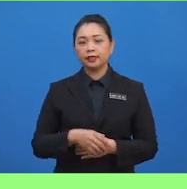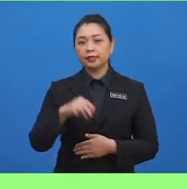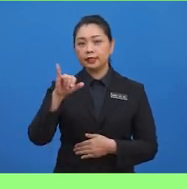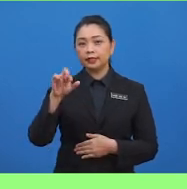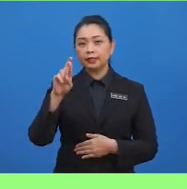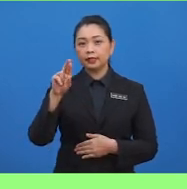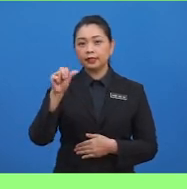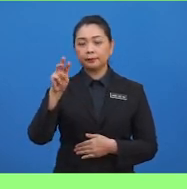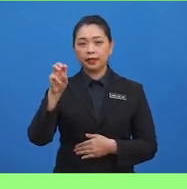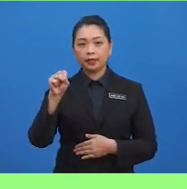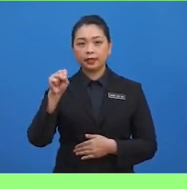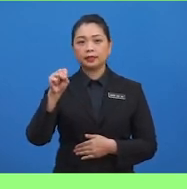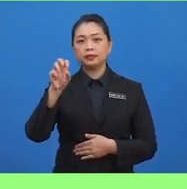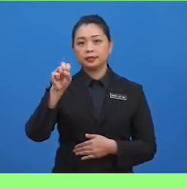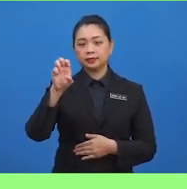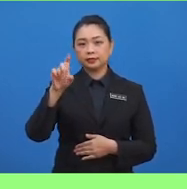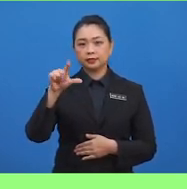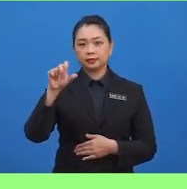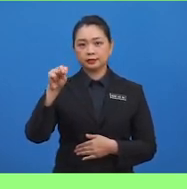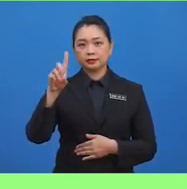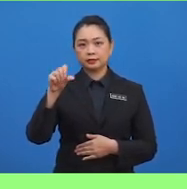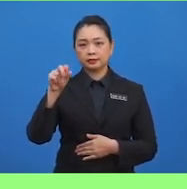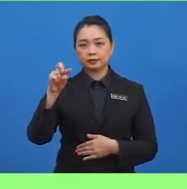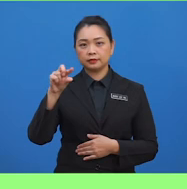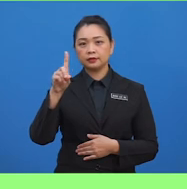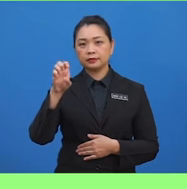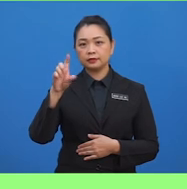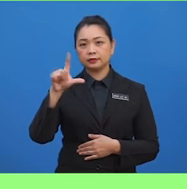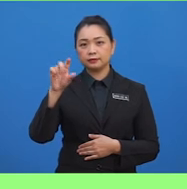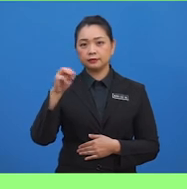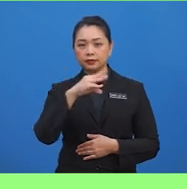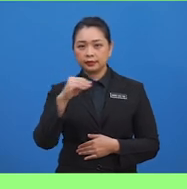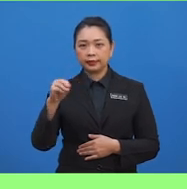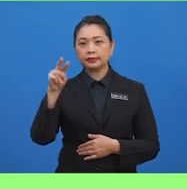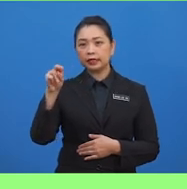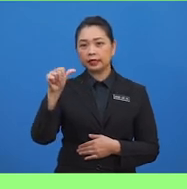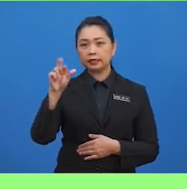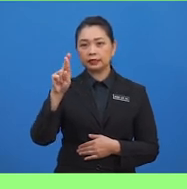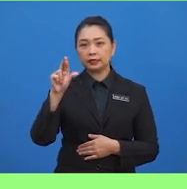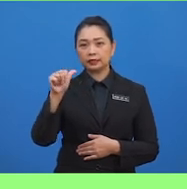Irama selendang delima dan irama narasi